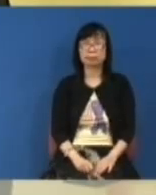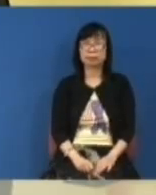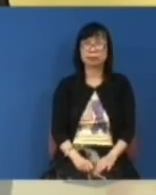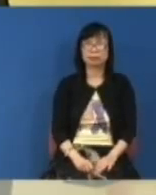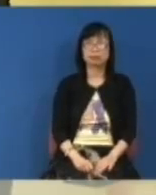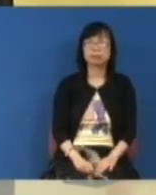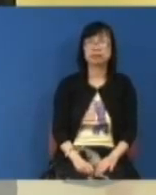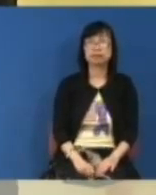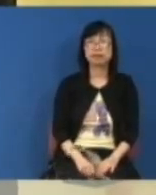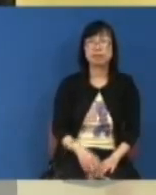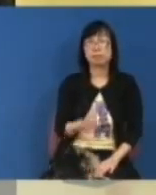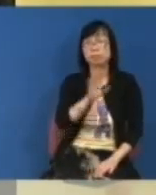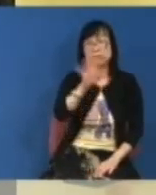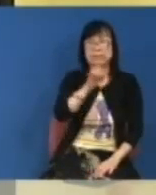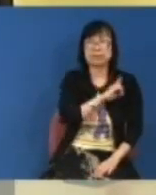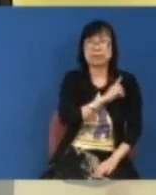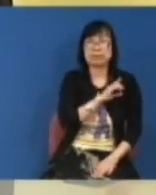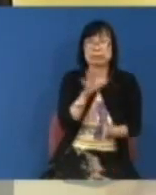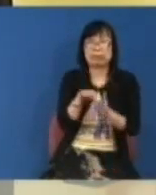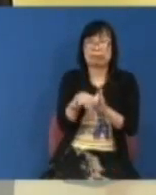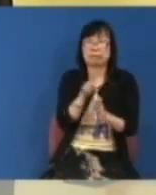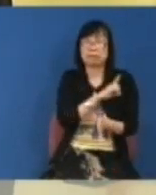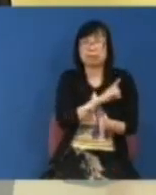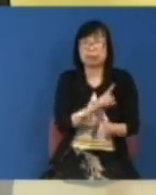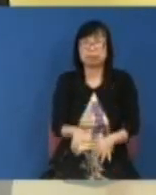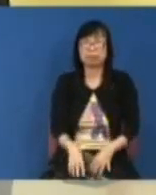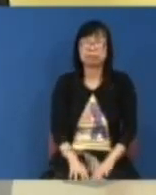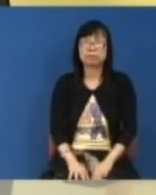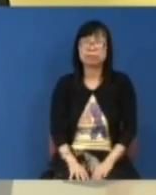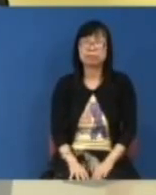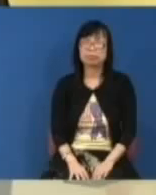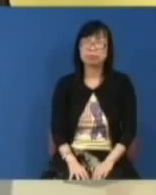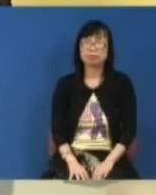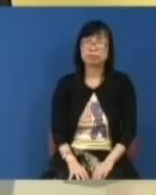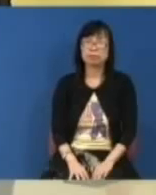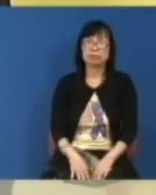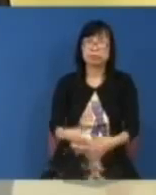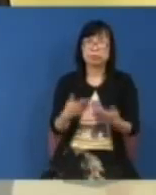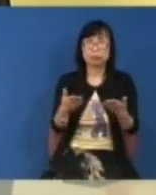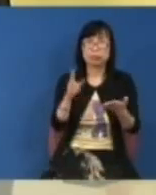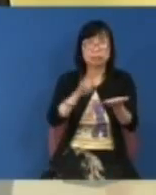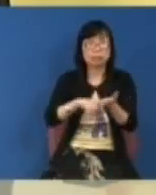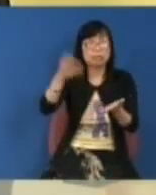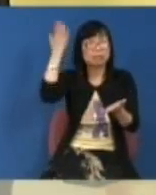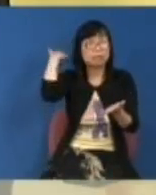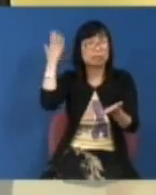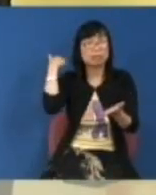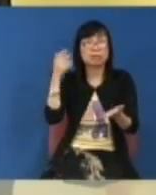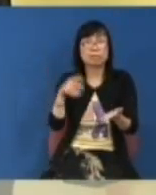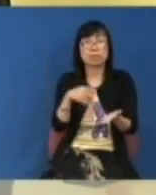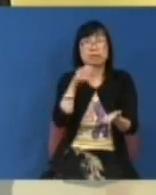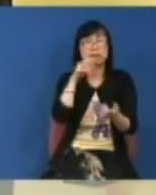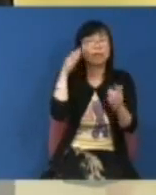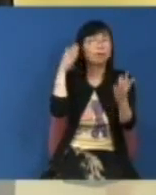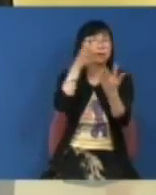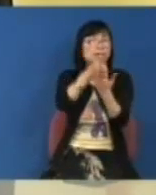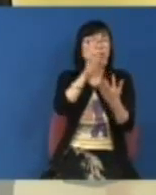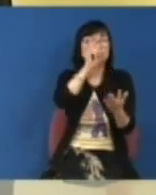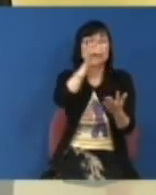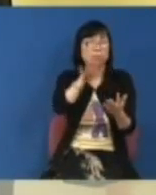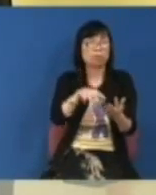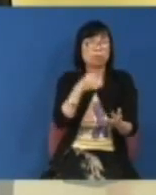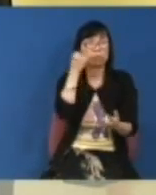即係自欺欺人咯，係咪啊？ 中年危機， 當你覺得你以前信嘅嘢唔啱嘅時候，你咪直接就講話唔啱咯，唔